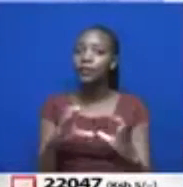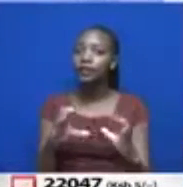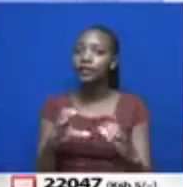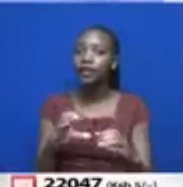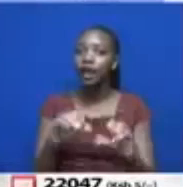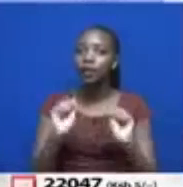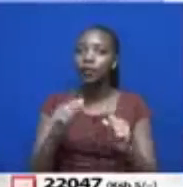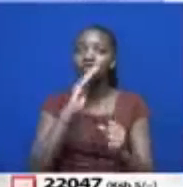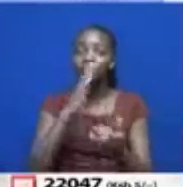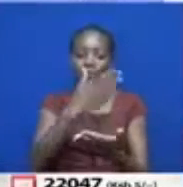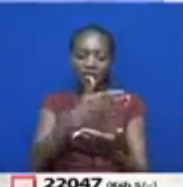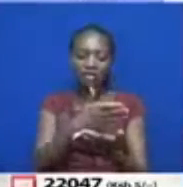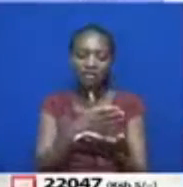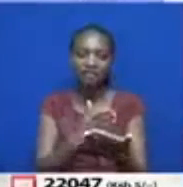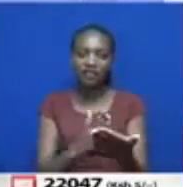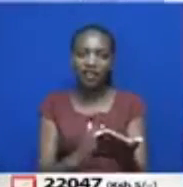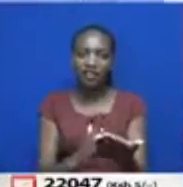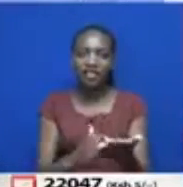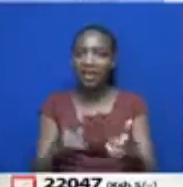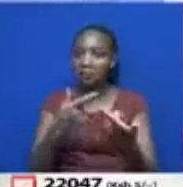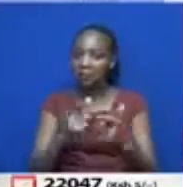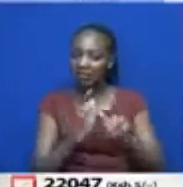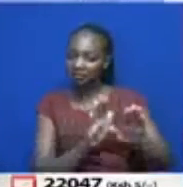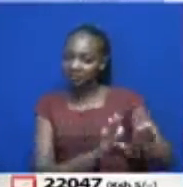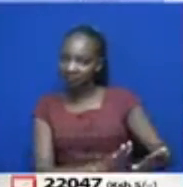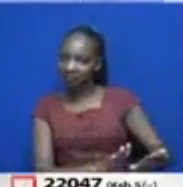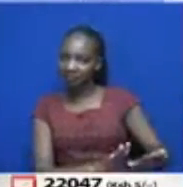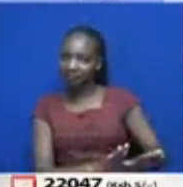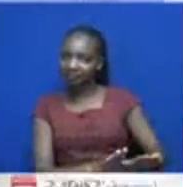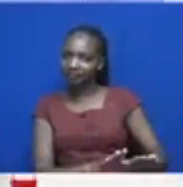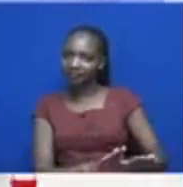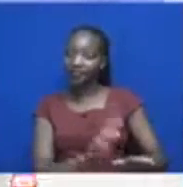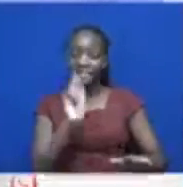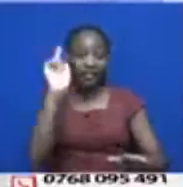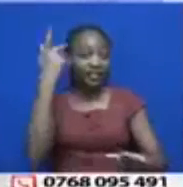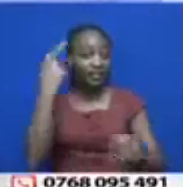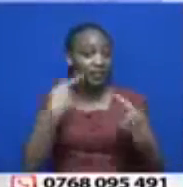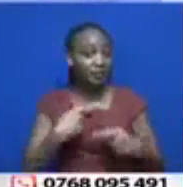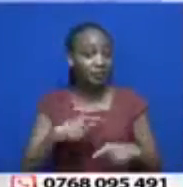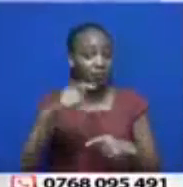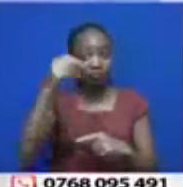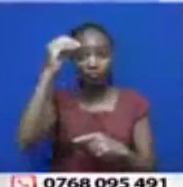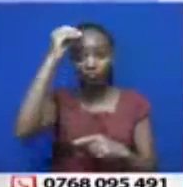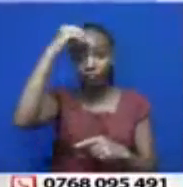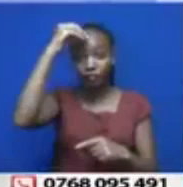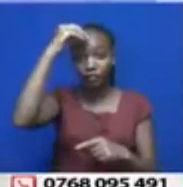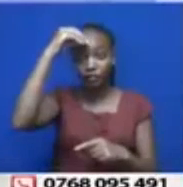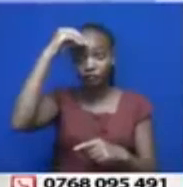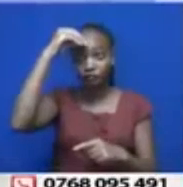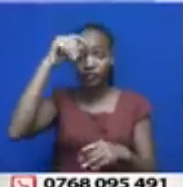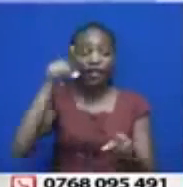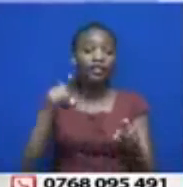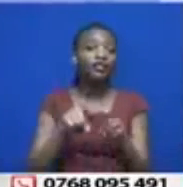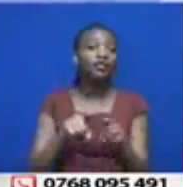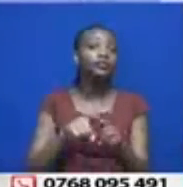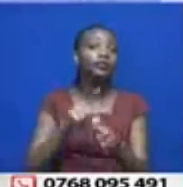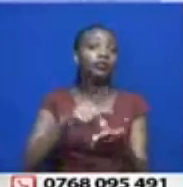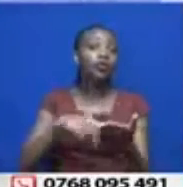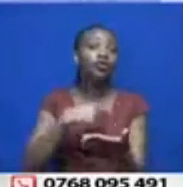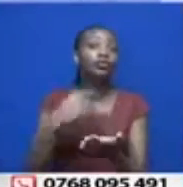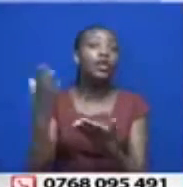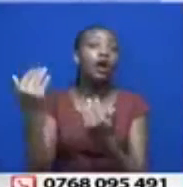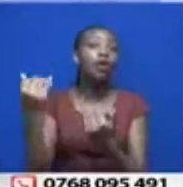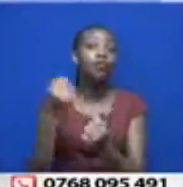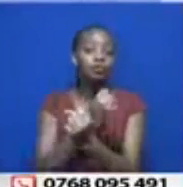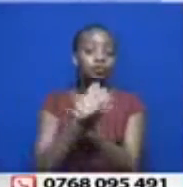kinagawanyika kirasmi. Lakini hayo kando, hizo ni tetesi tu za Wakenya. Kwa upande mwingine, masuala ambayo tunatarajia Rais Uhuru